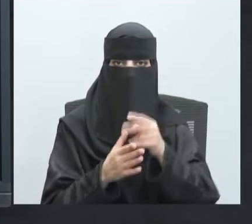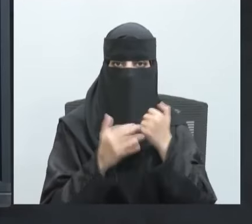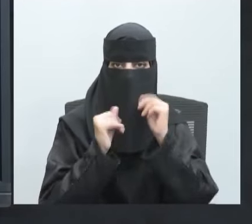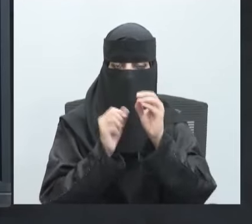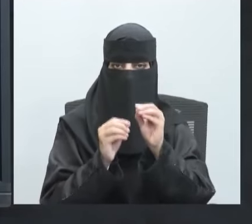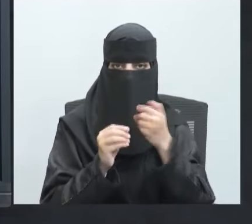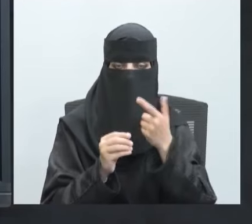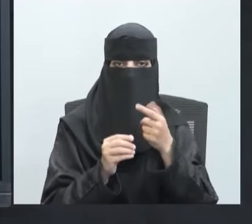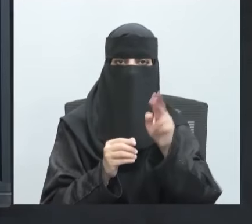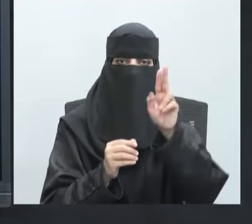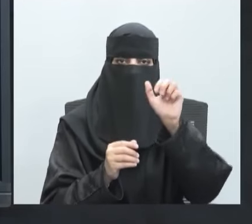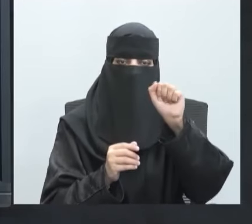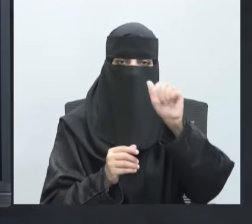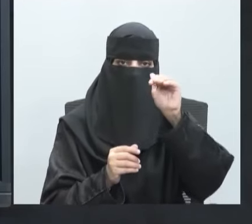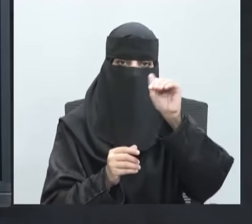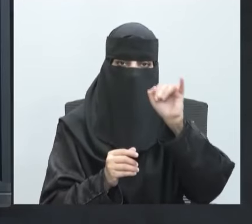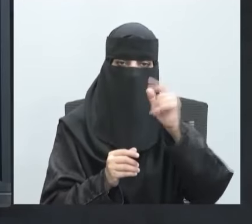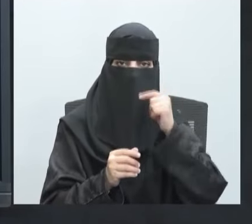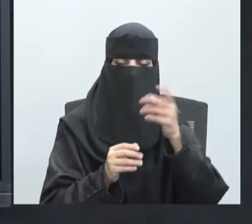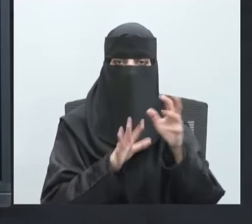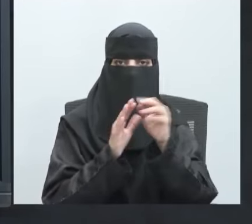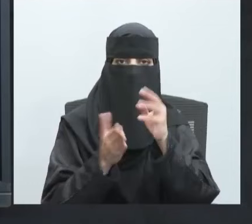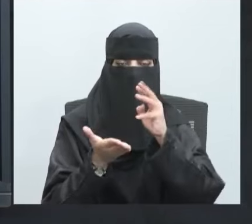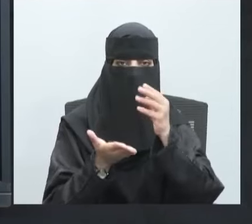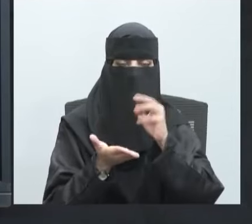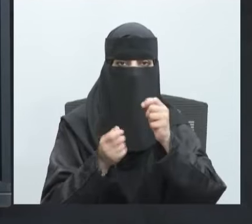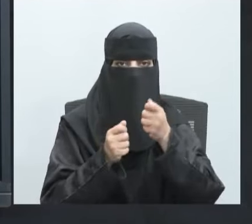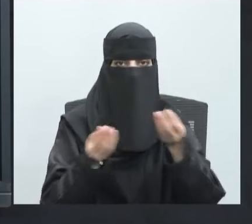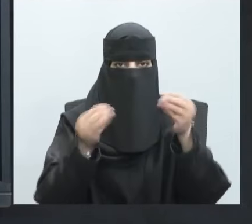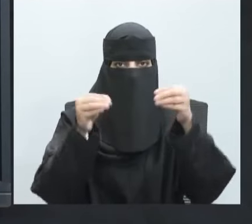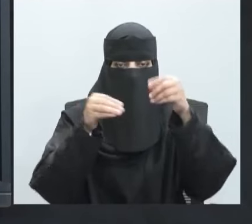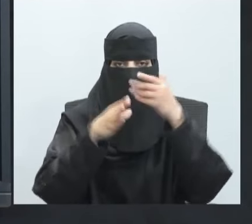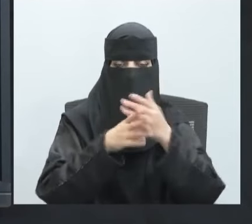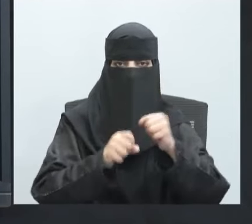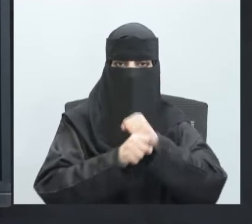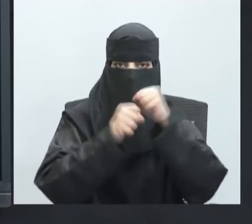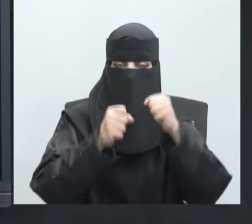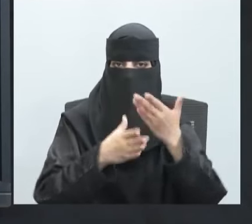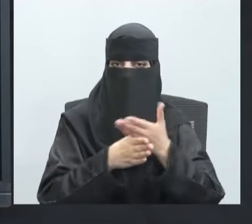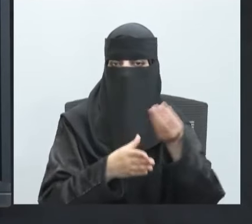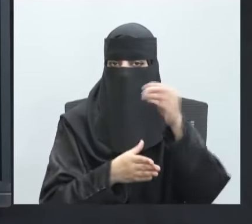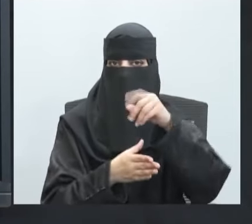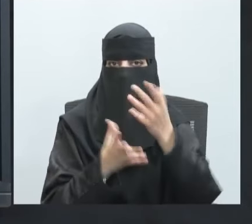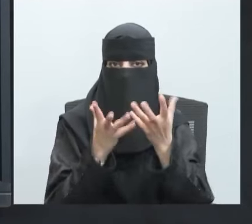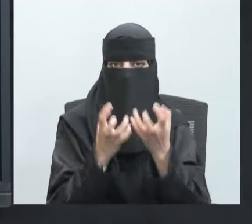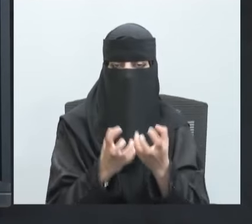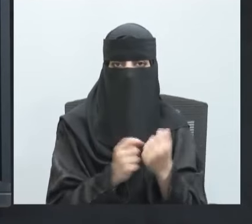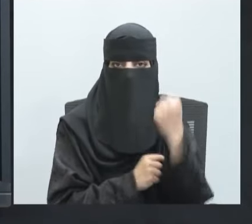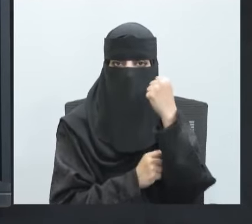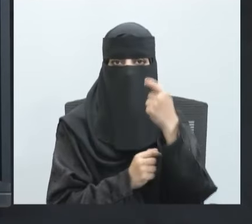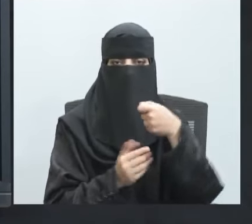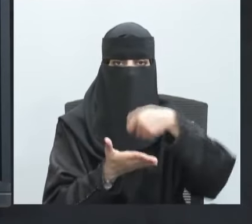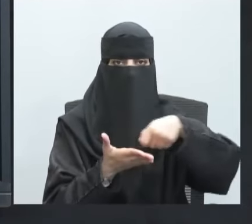واثر التضخم على الادخار و ان كلما زاد التضخم قلت القوه